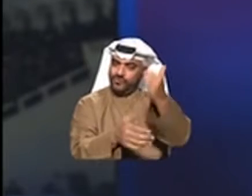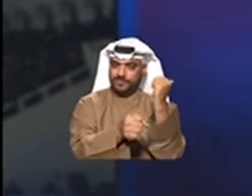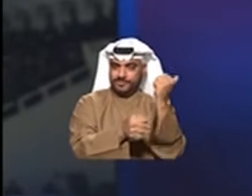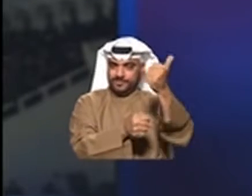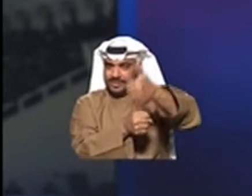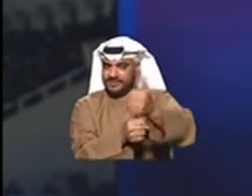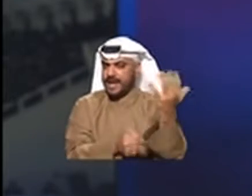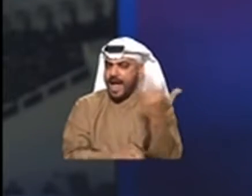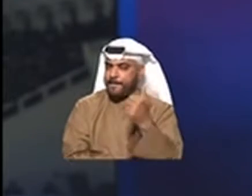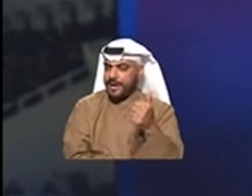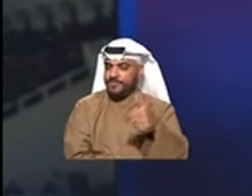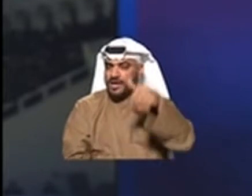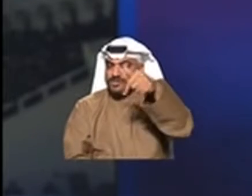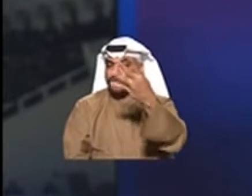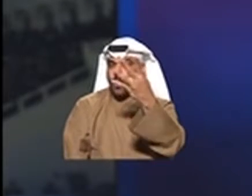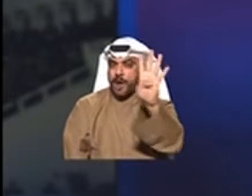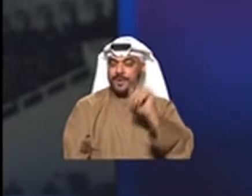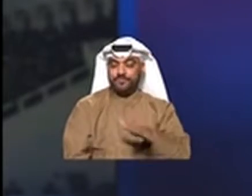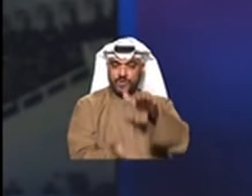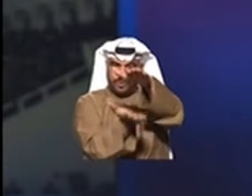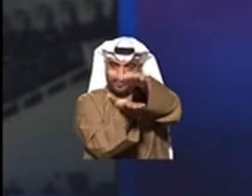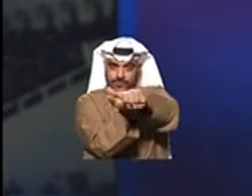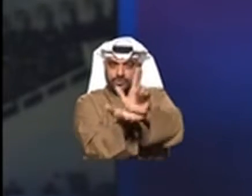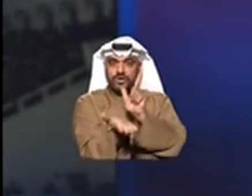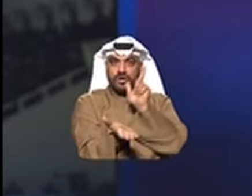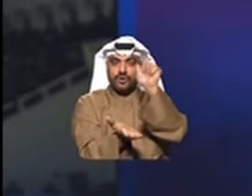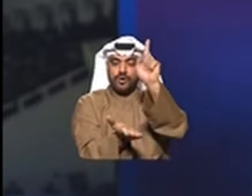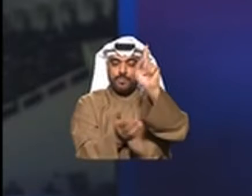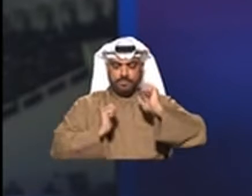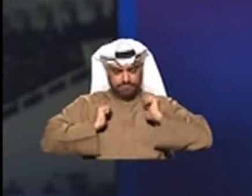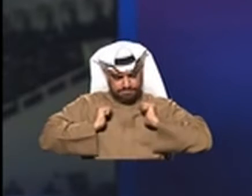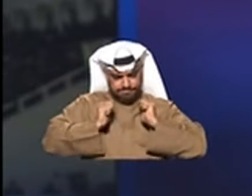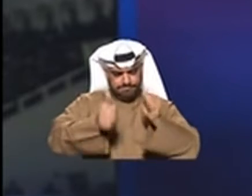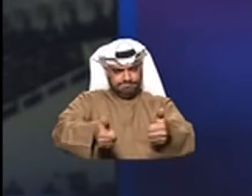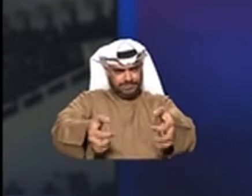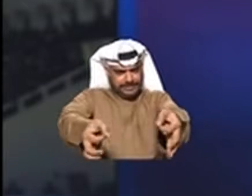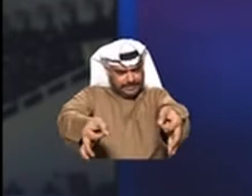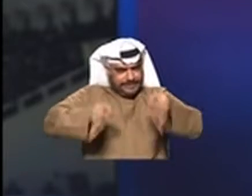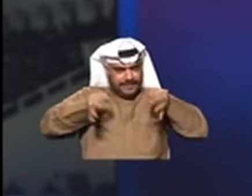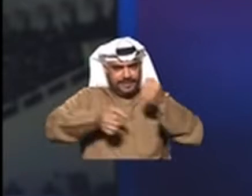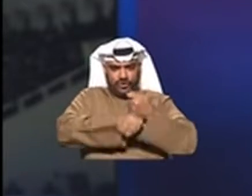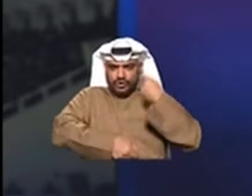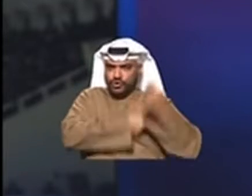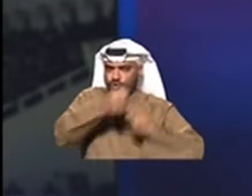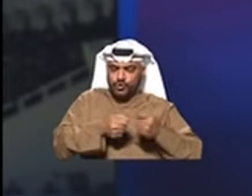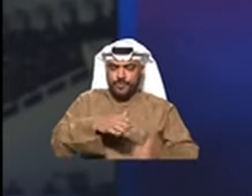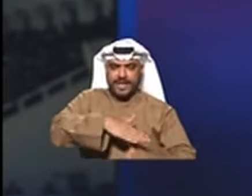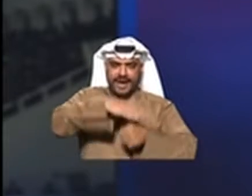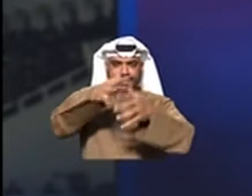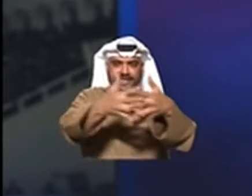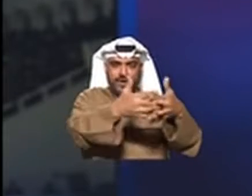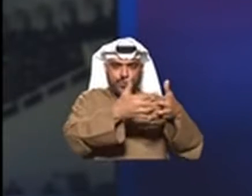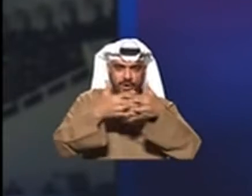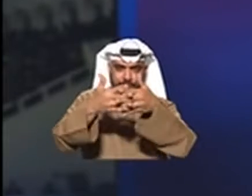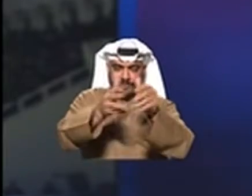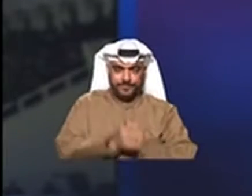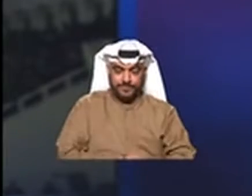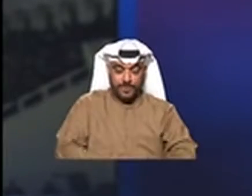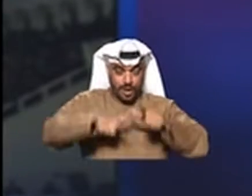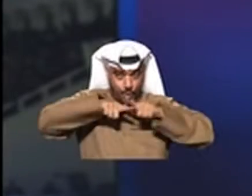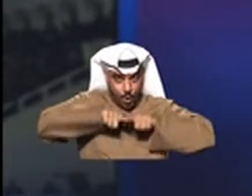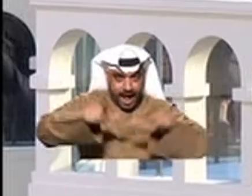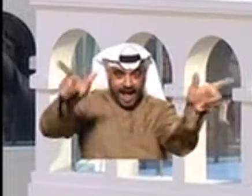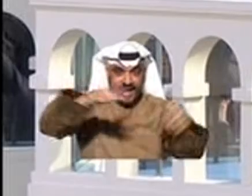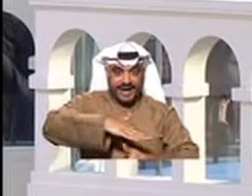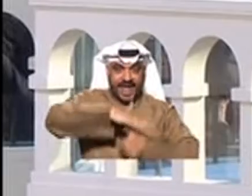الأمريكية. وأقسم بايدن على الإخلاص في أداء عمله كرئيسا للولايات المتحدة. ودعا جو